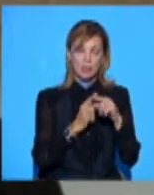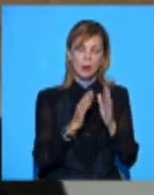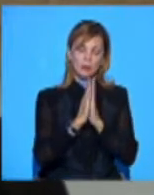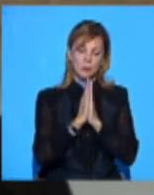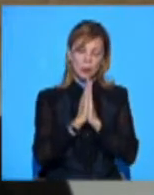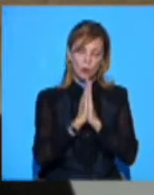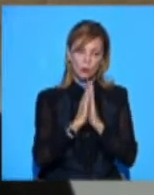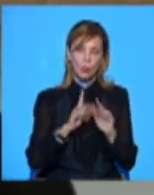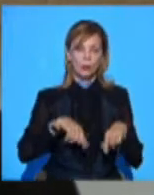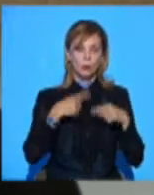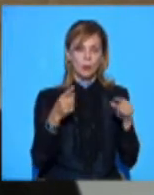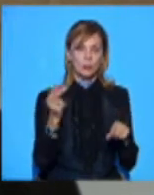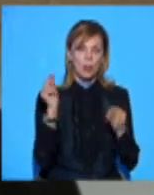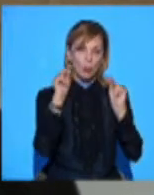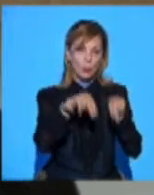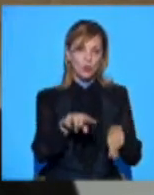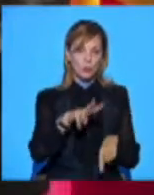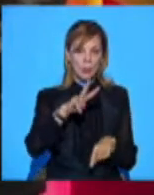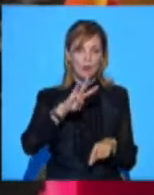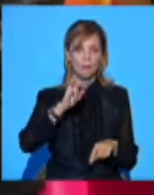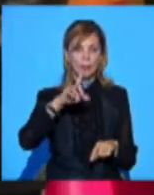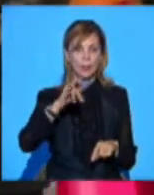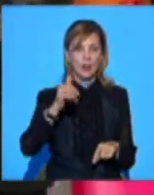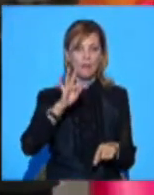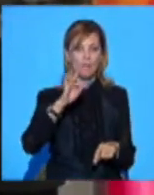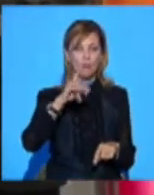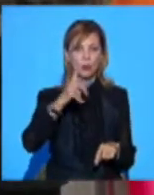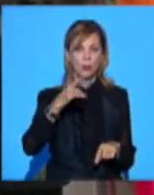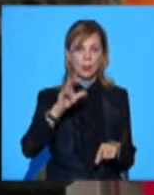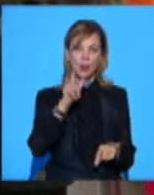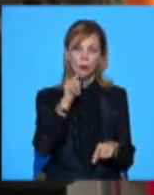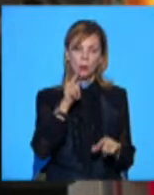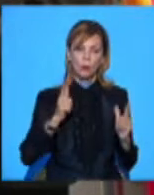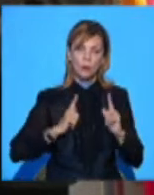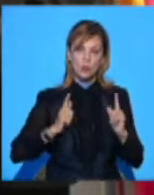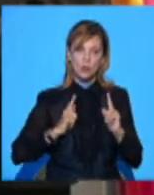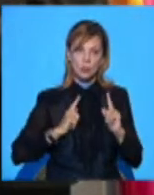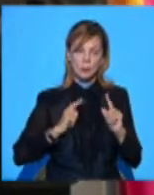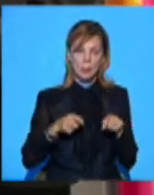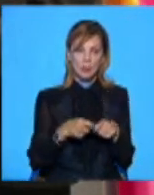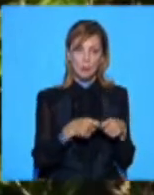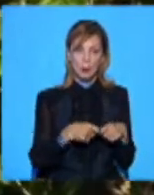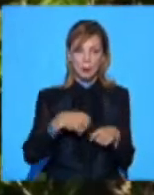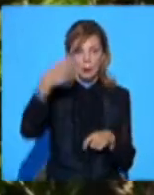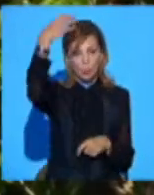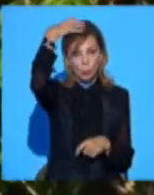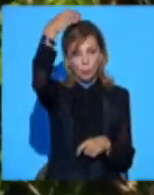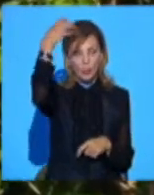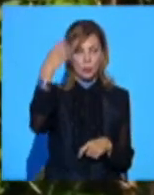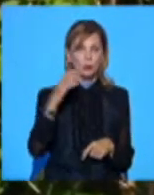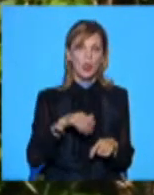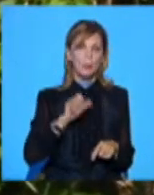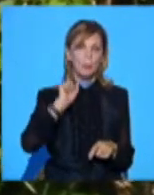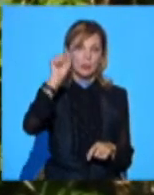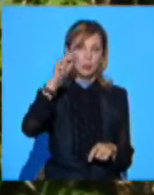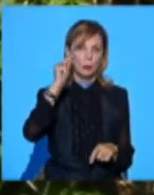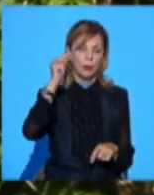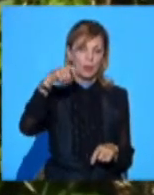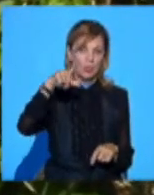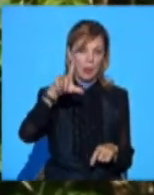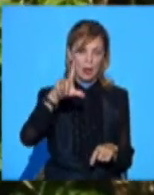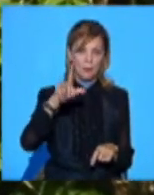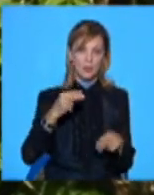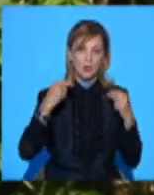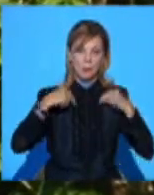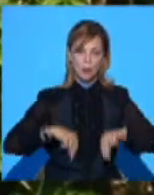au ajuns la Vila Florica, pe jos, unde au fost așteptați de membri ai guvernului, parlamentari și aleși locali liberali. În discursul său, șeful